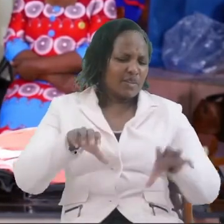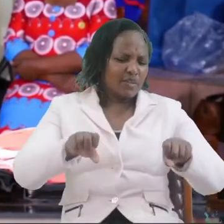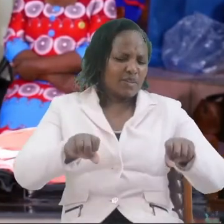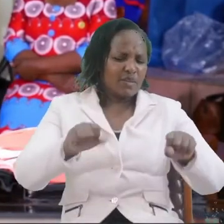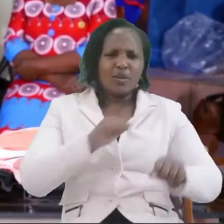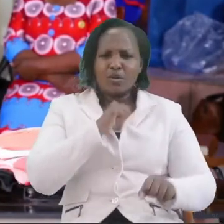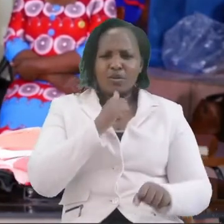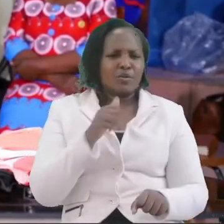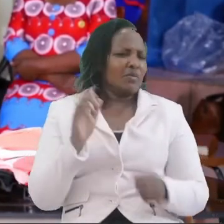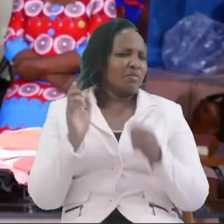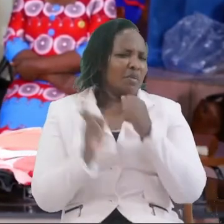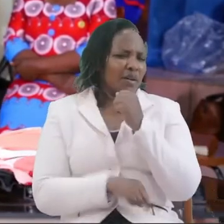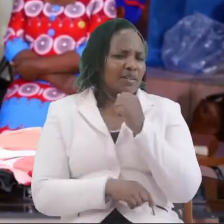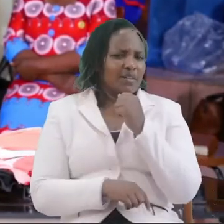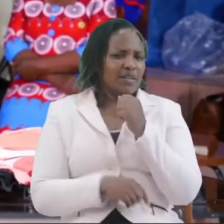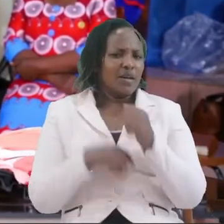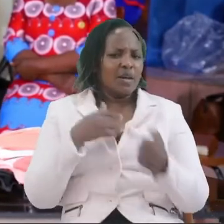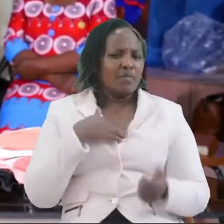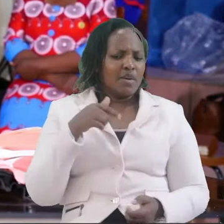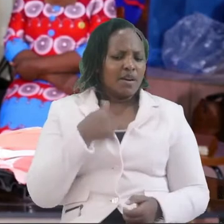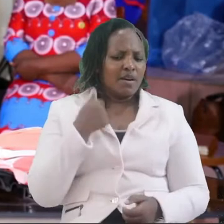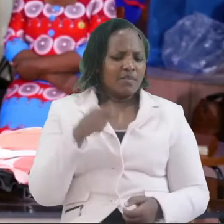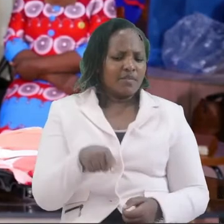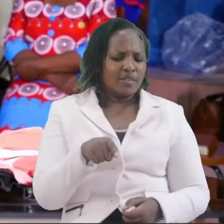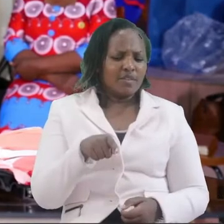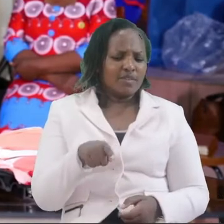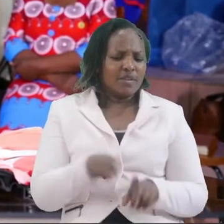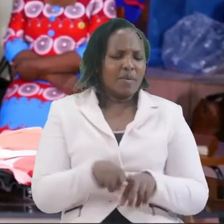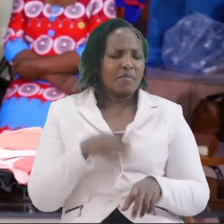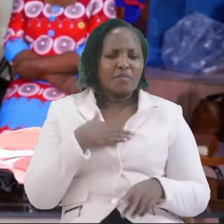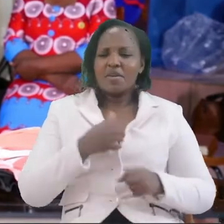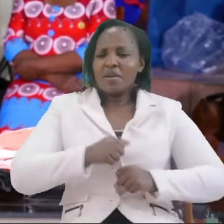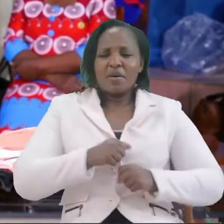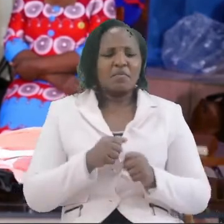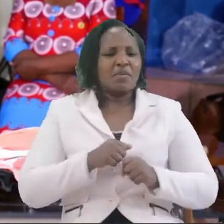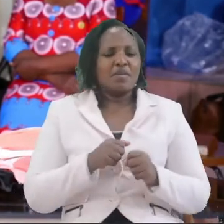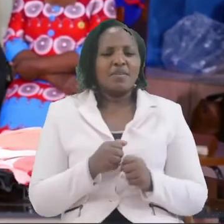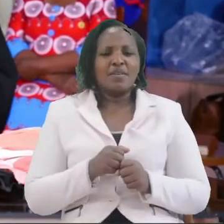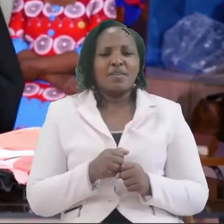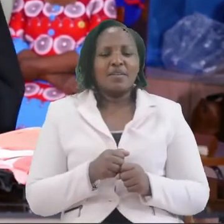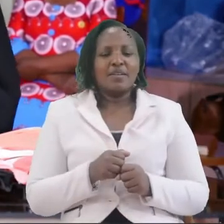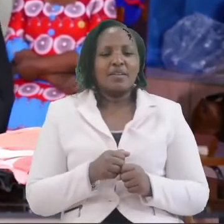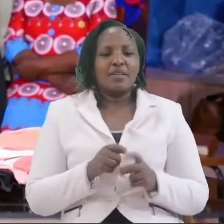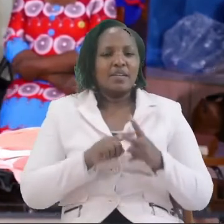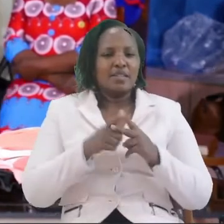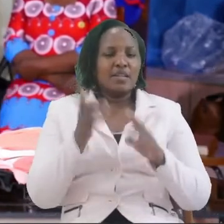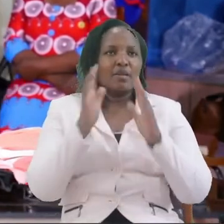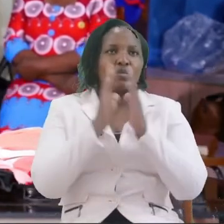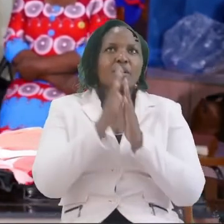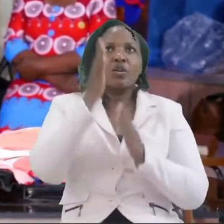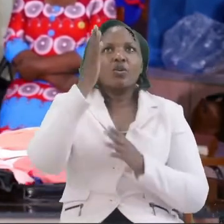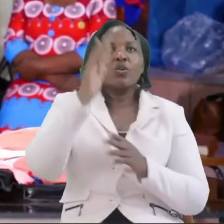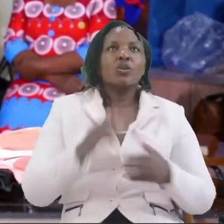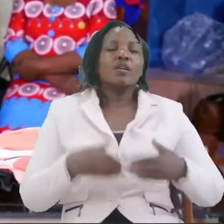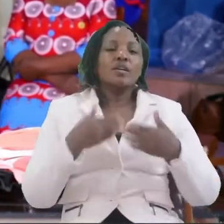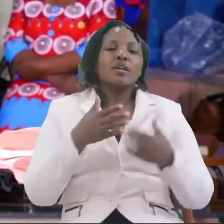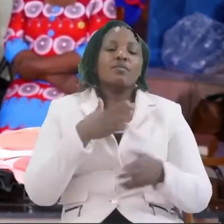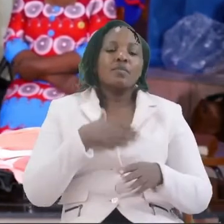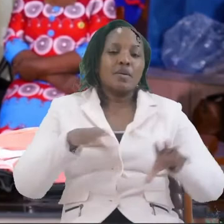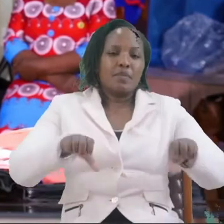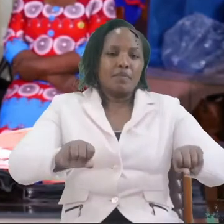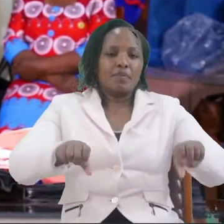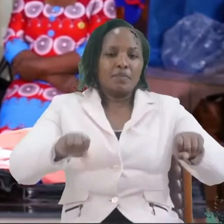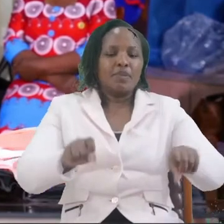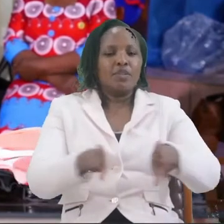mbaya, mimi nikipata kama hii itakuwa ni mzuri sana. Na nikaanza kuomba Mungu anipatie pikipiki